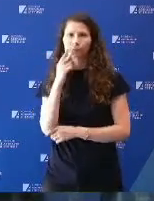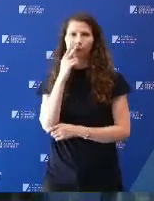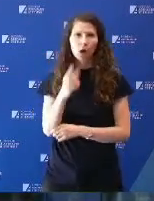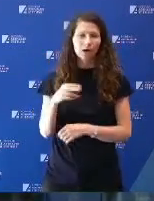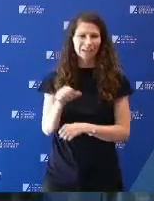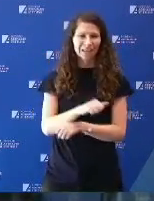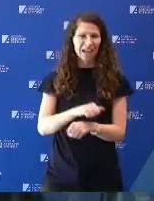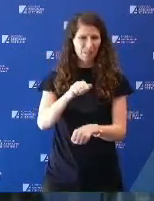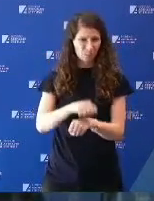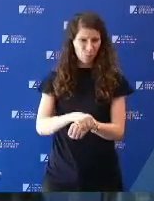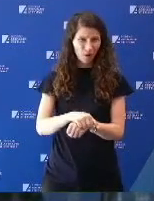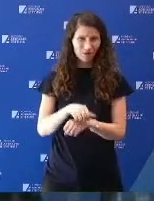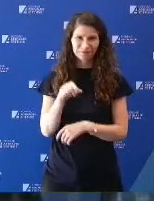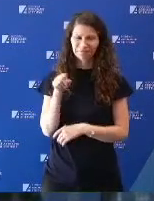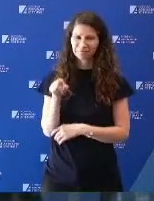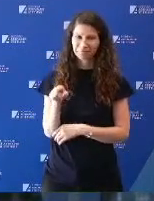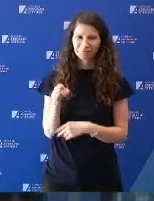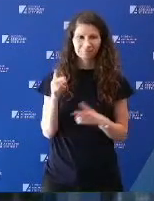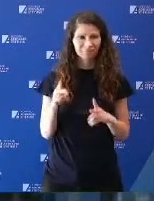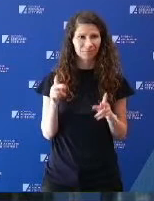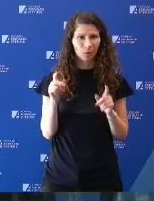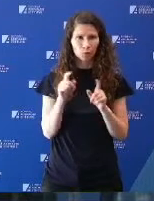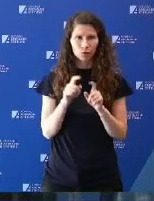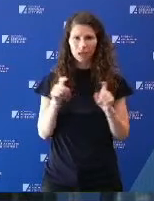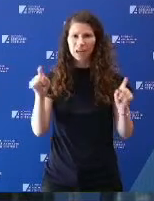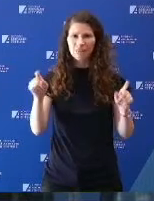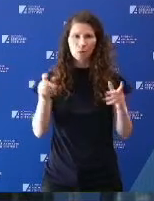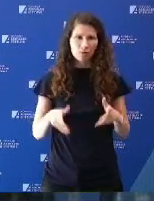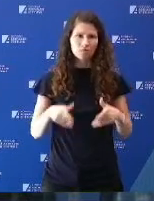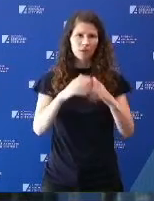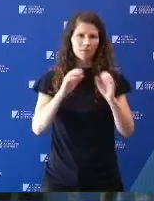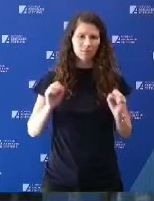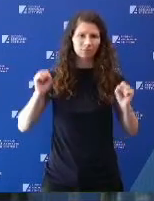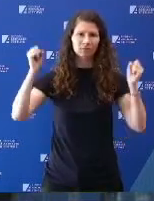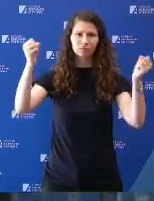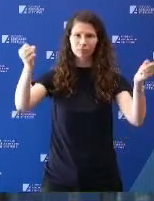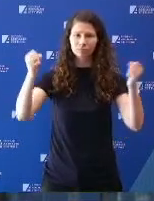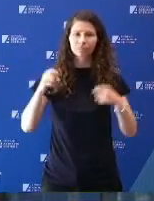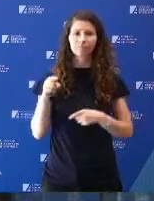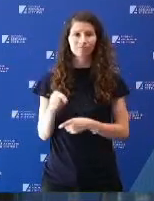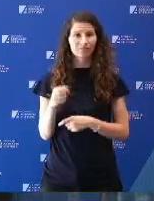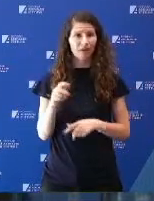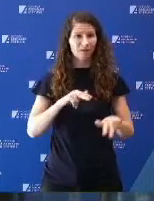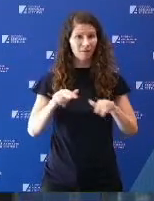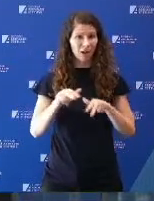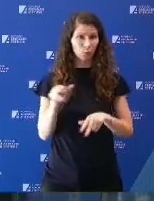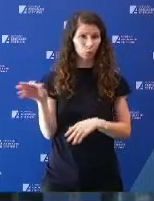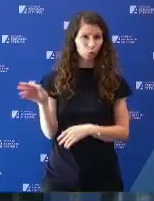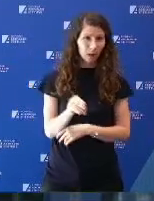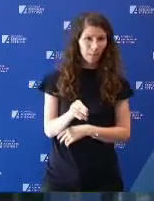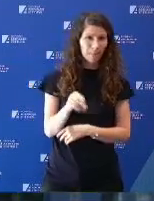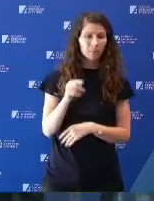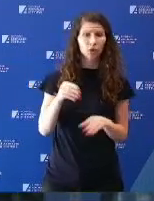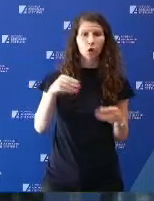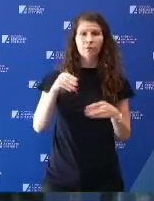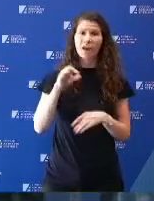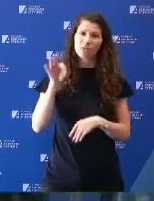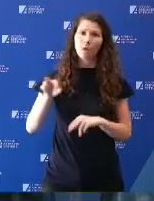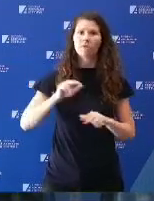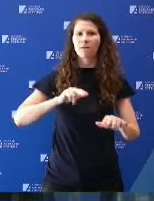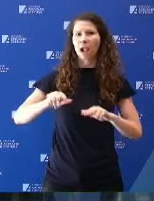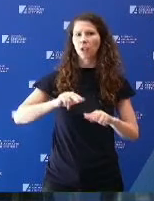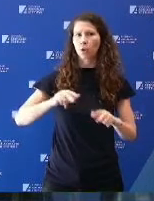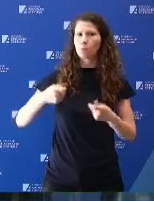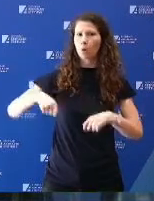Singapur eine Unternehmung gegründet wurde, die mit der Verwaltung zusammen eben Software für die Verwaltung baut.